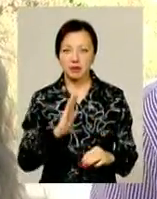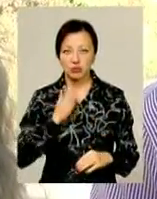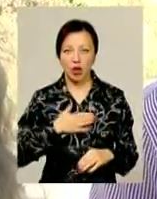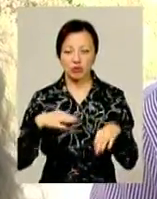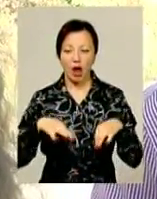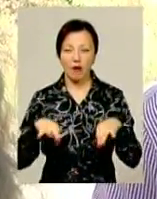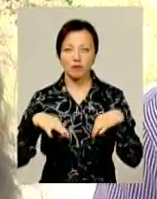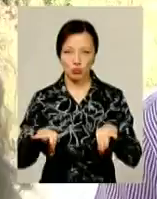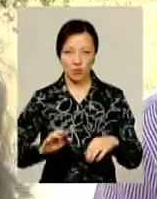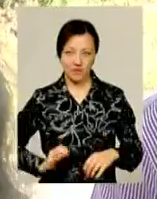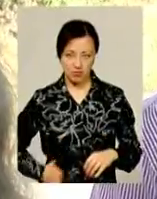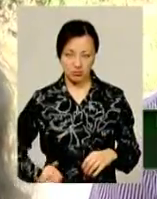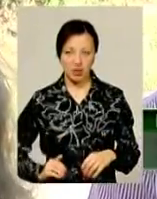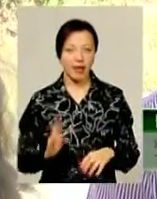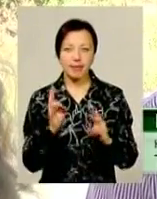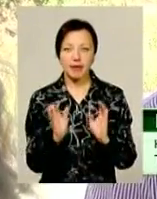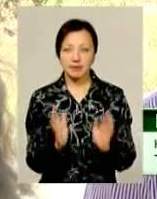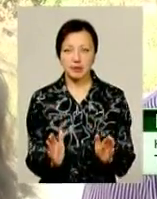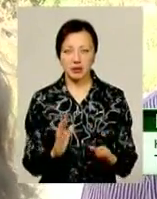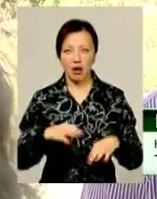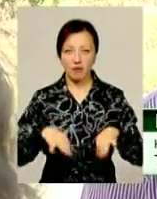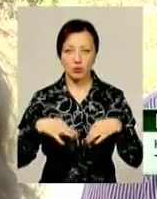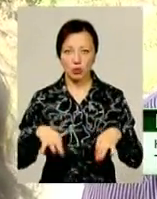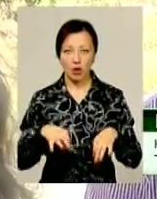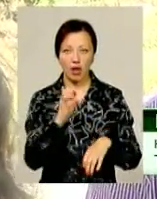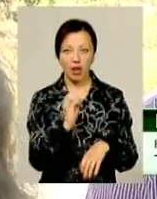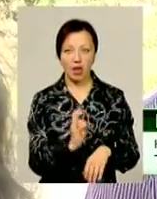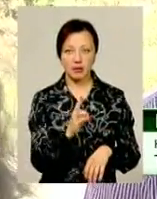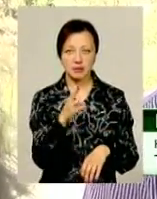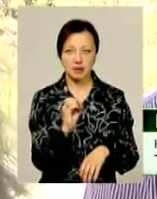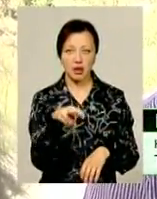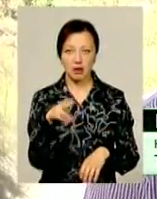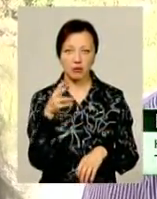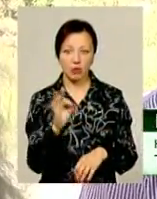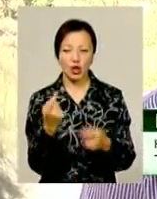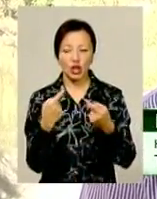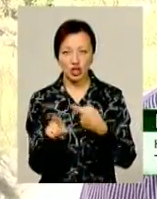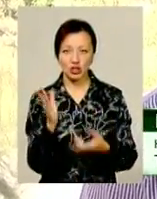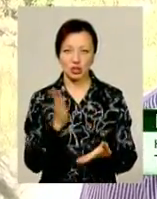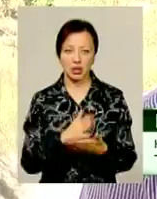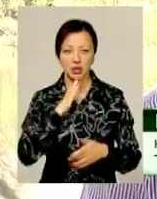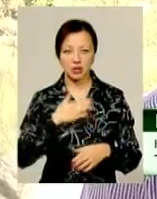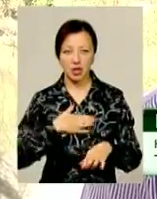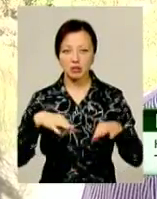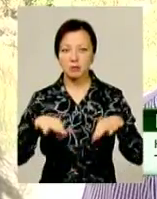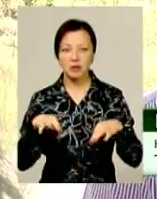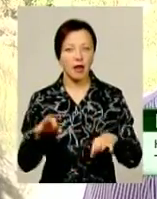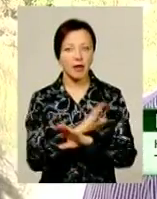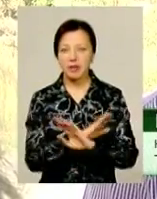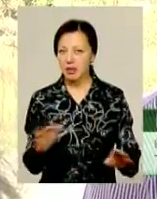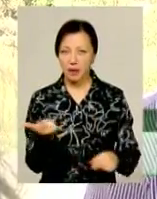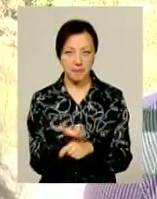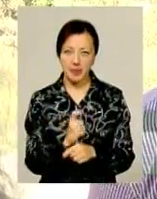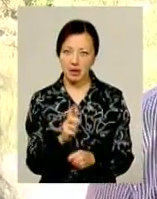авто нашої компанії, не тільки їздять авто ТОВ «Енселко Агро», їздять ще інші. Наші машини, вони не